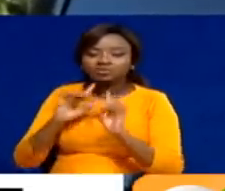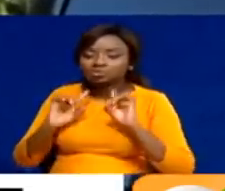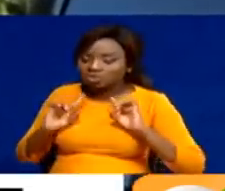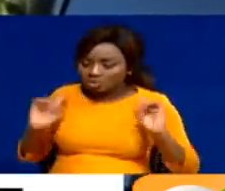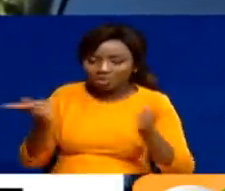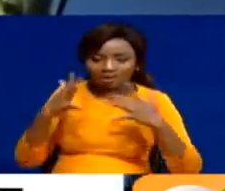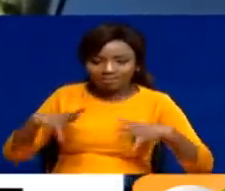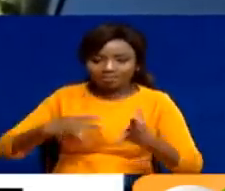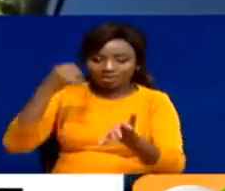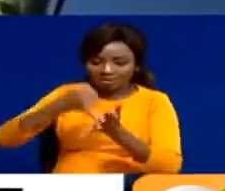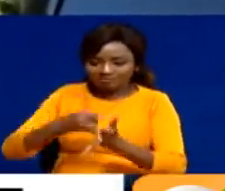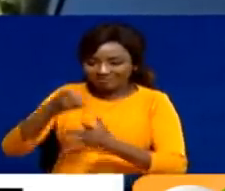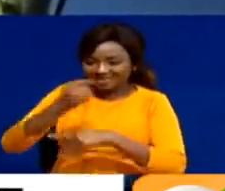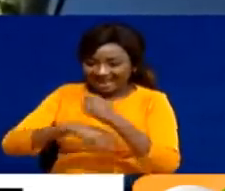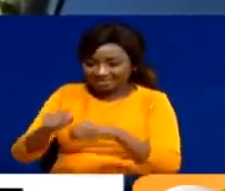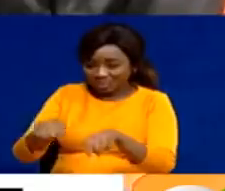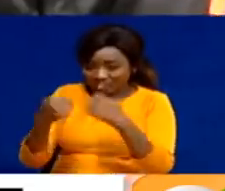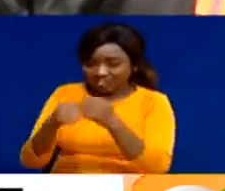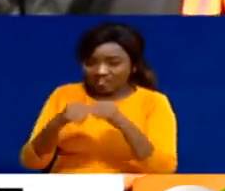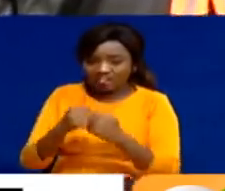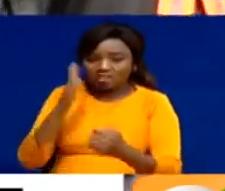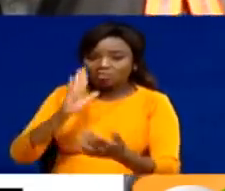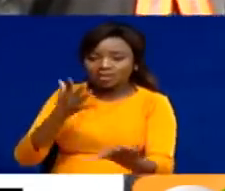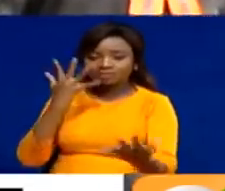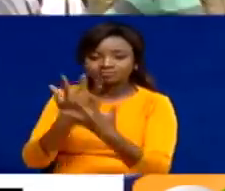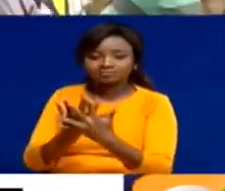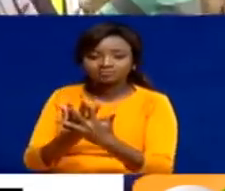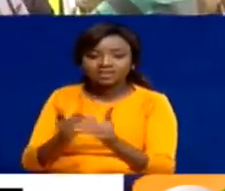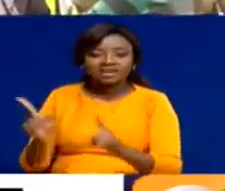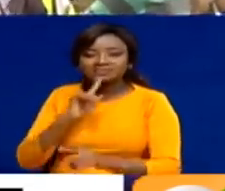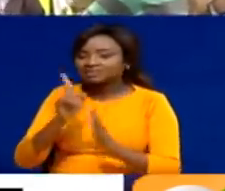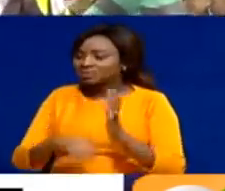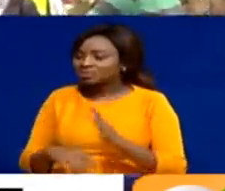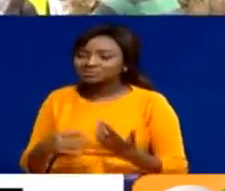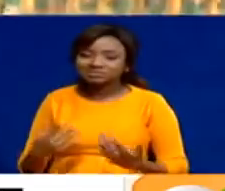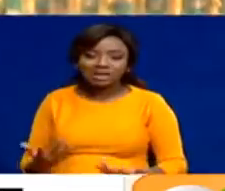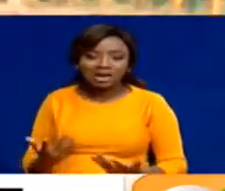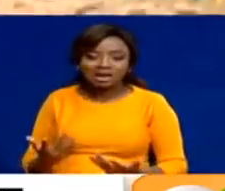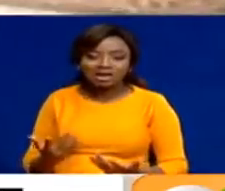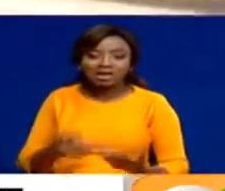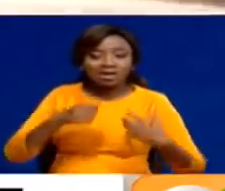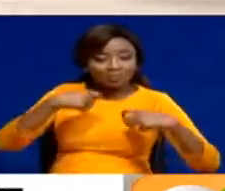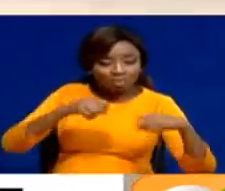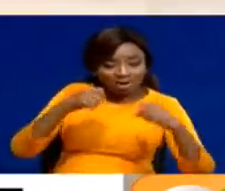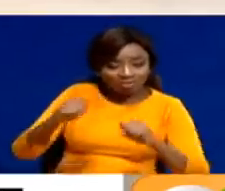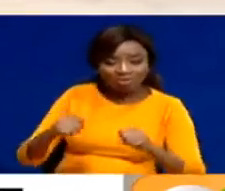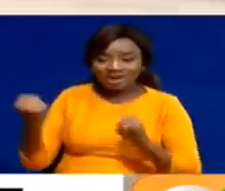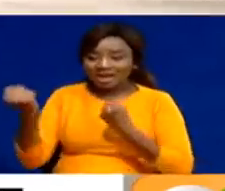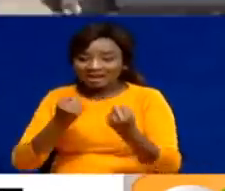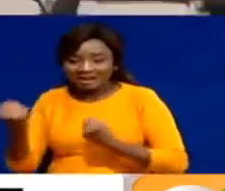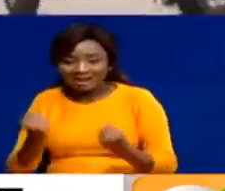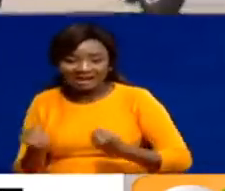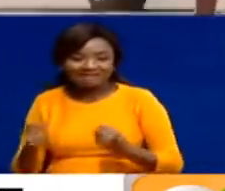ambao wamehusika katika kile kitendo wanashikwa. Mubadi says for too long now the relationship between motorists and Boda